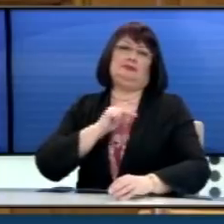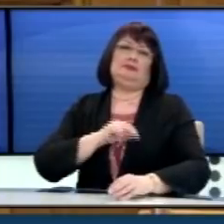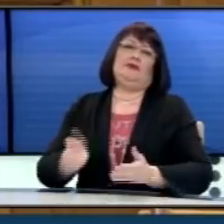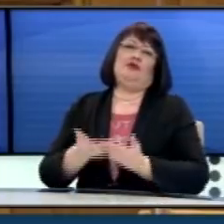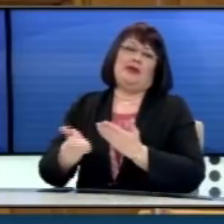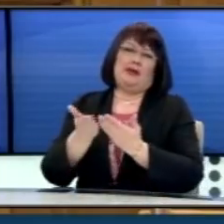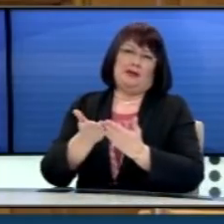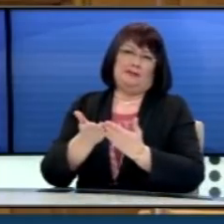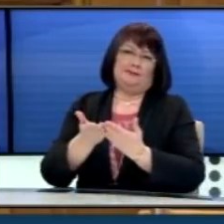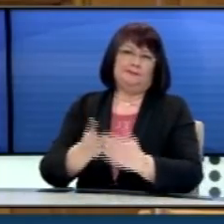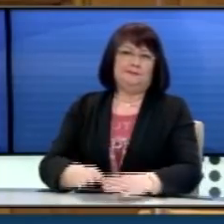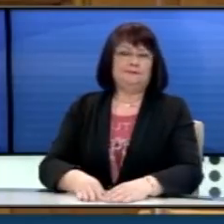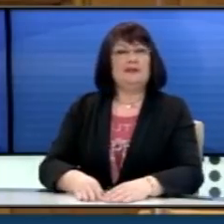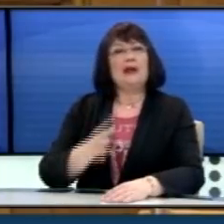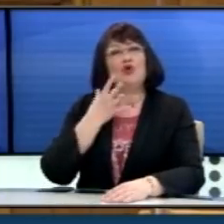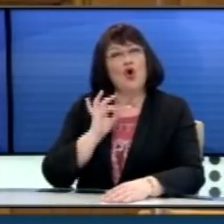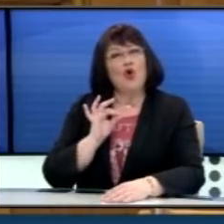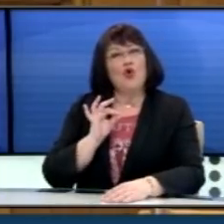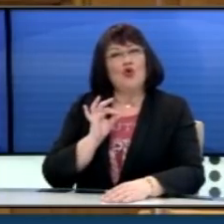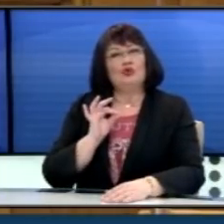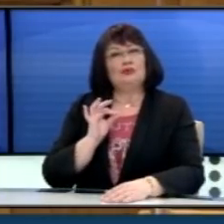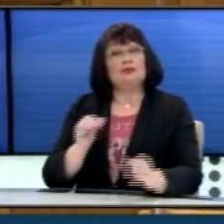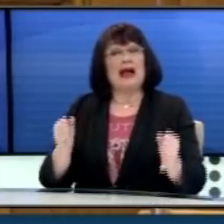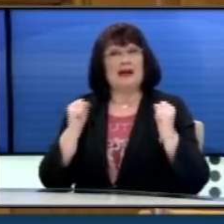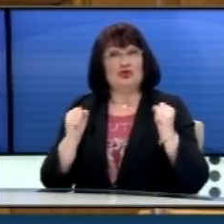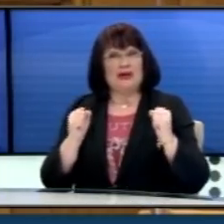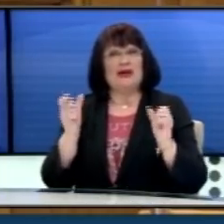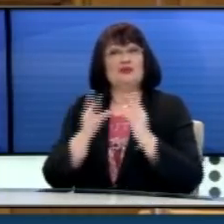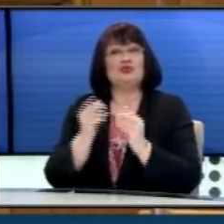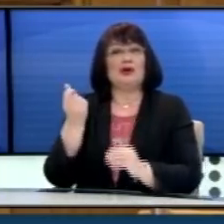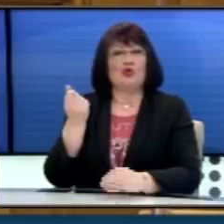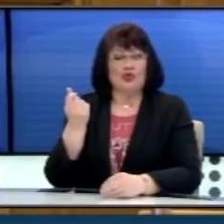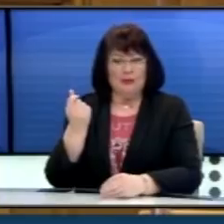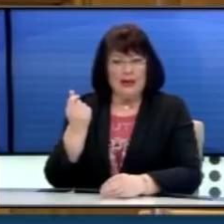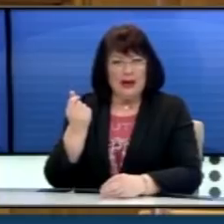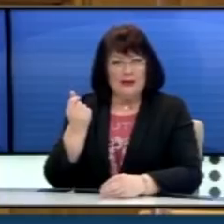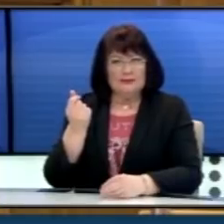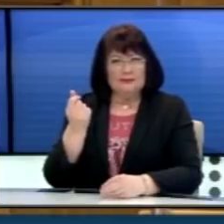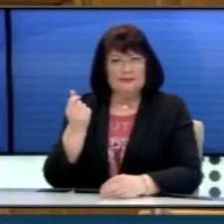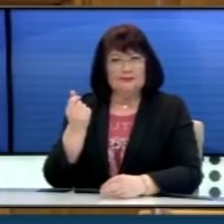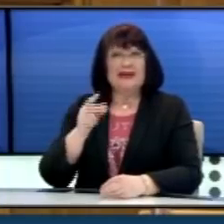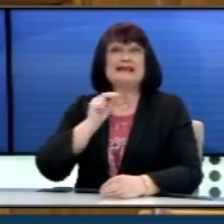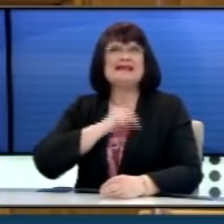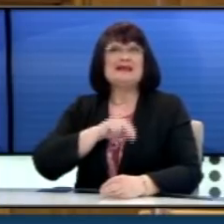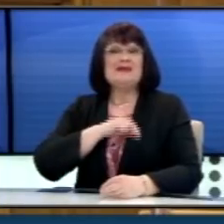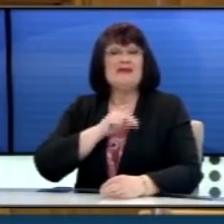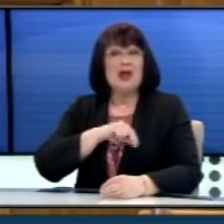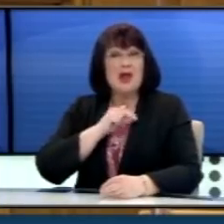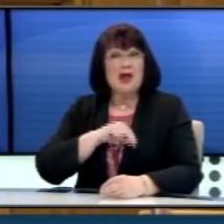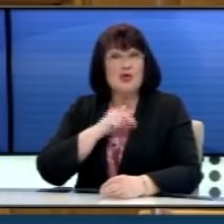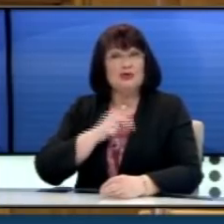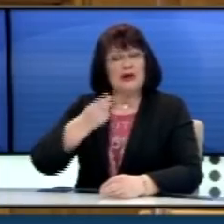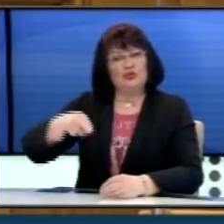τους. Γιατί οι λεγόμενες αντοχές της οικονομίας καθορίζονται από τα συμφέροντα και